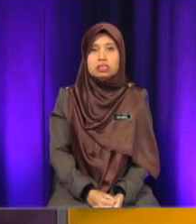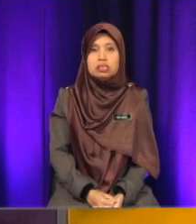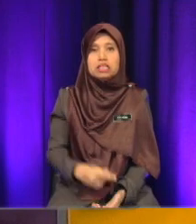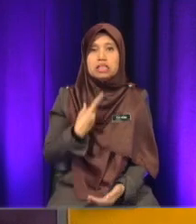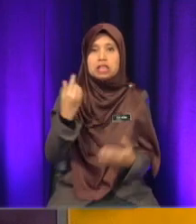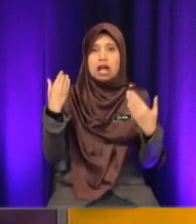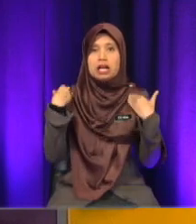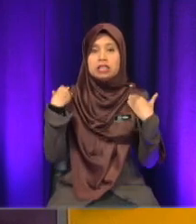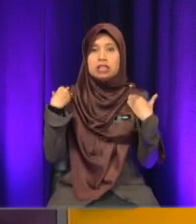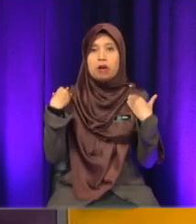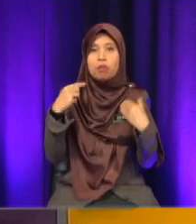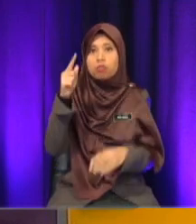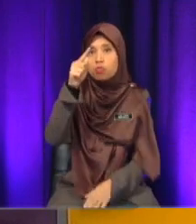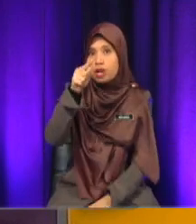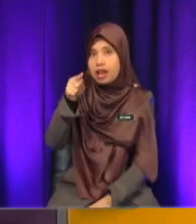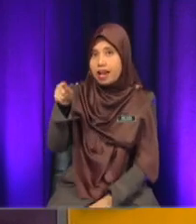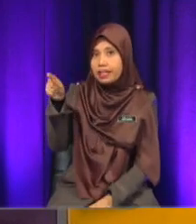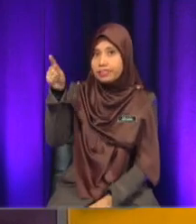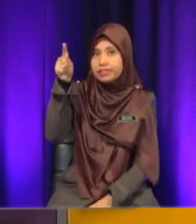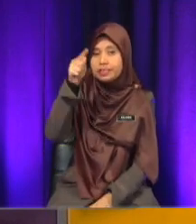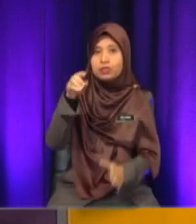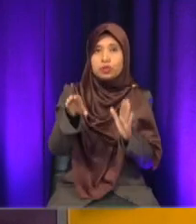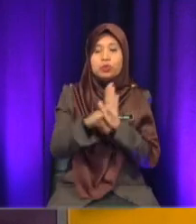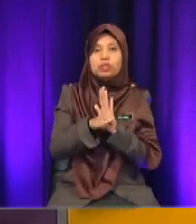ada huruf bule huruf bulat